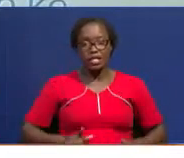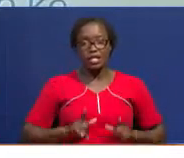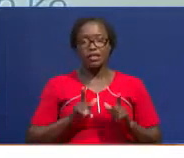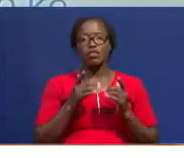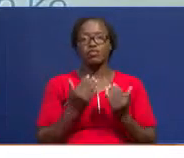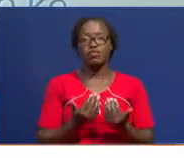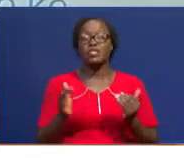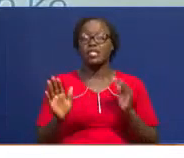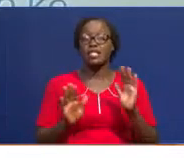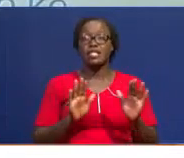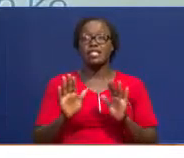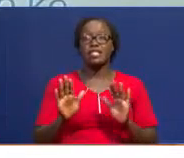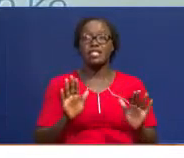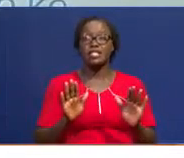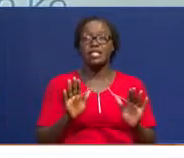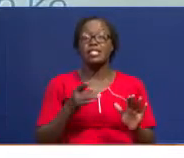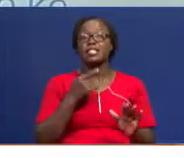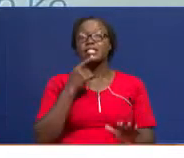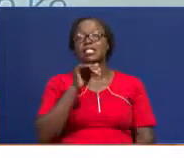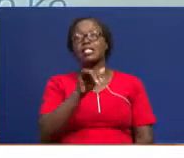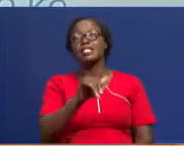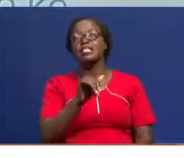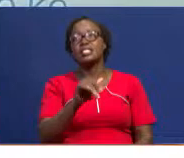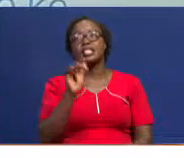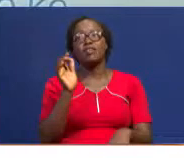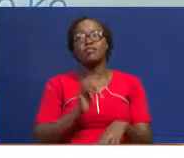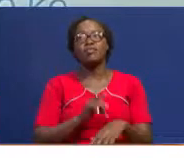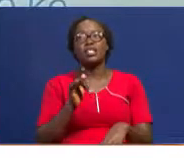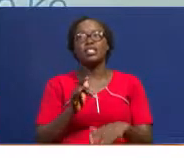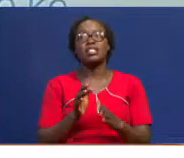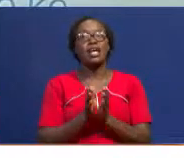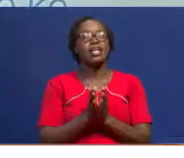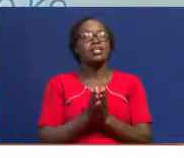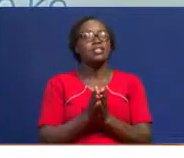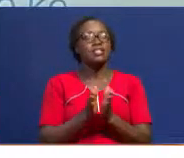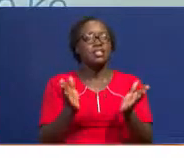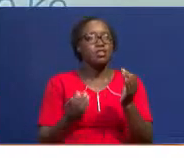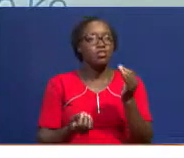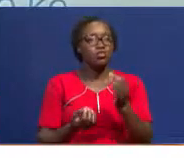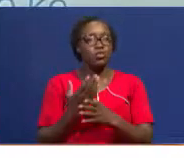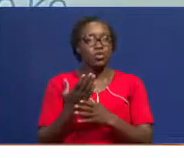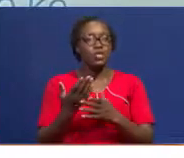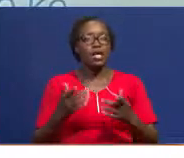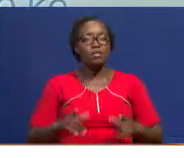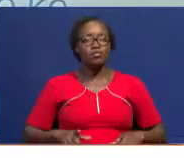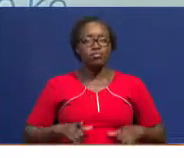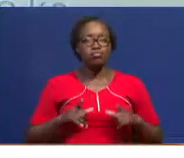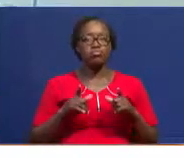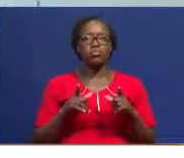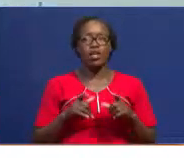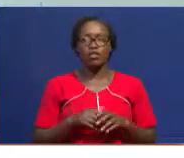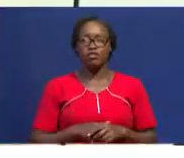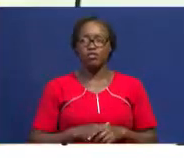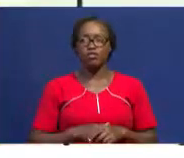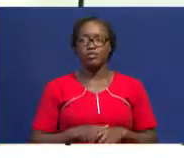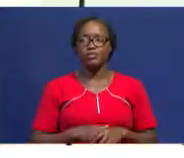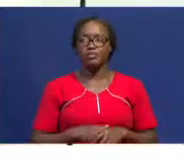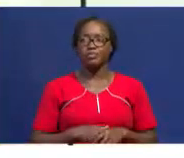Now, these are while noting that it affects their general growth and well-being as they grow up.